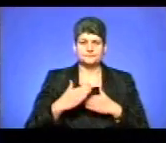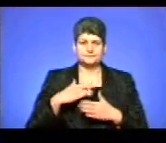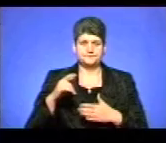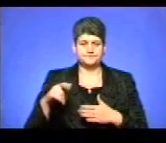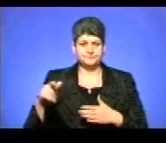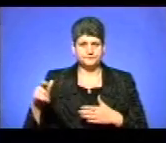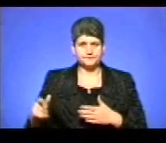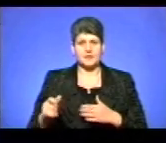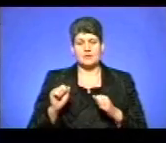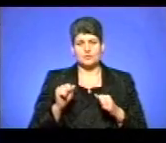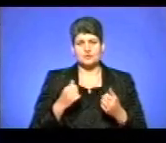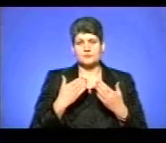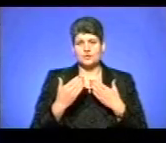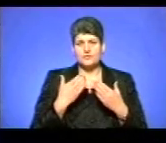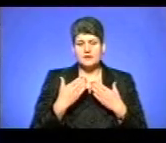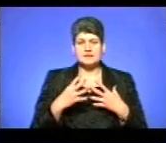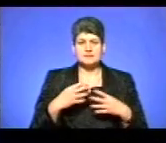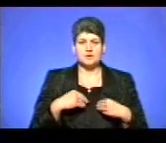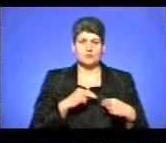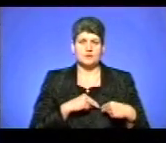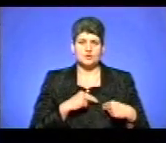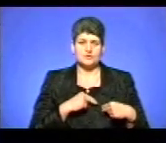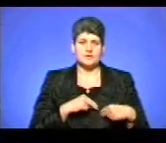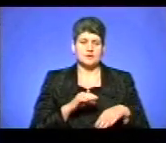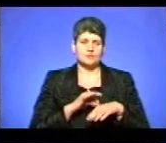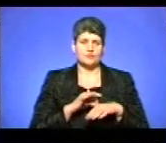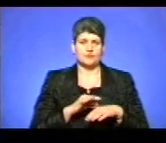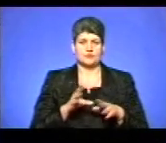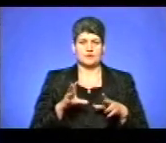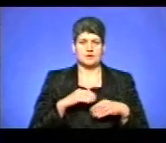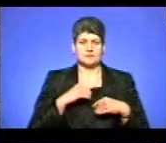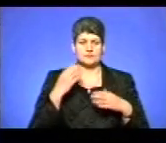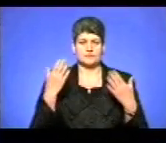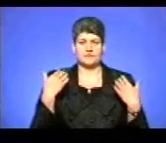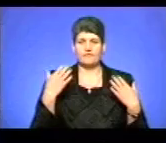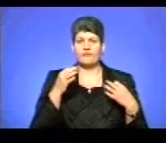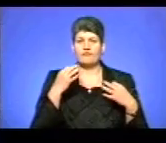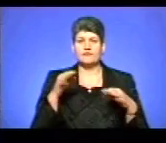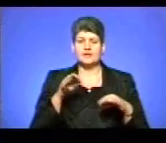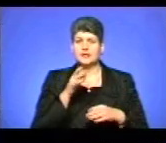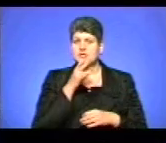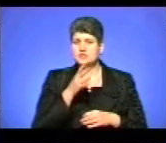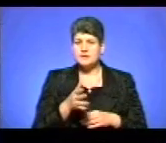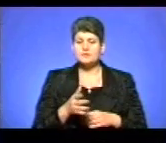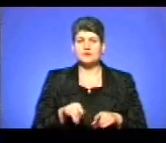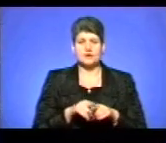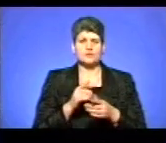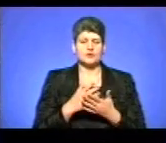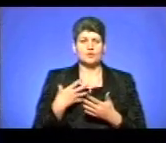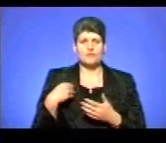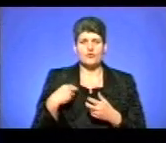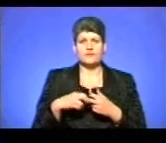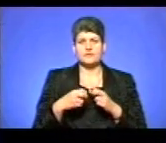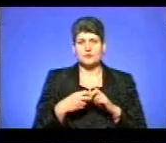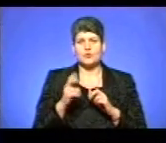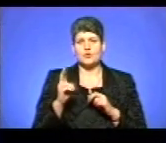можливість спілкуватися, спільно працювати у майстернях та проводити дозвілля. Аналогічні проєкти працюють у Львові, Івано-Франківську,